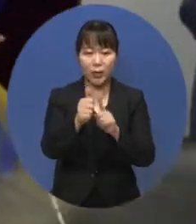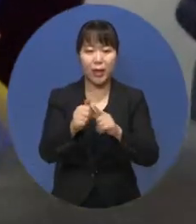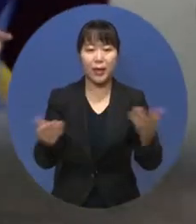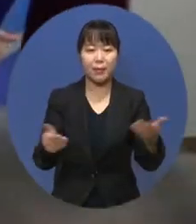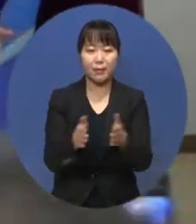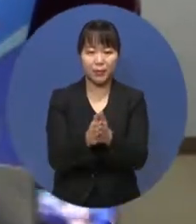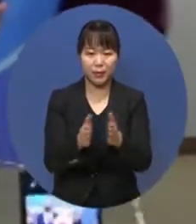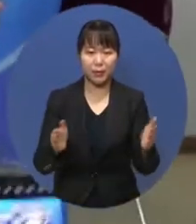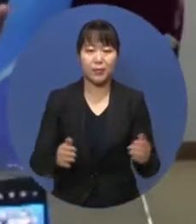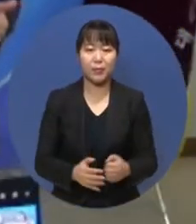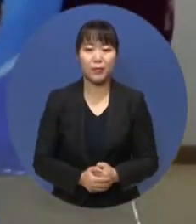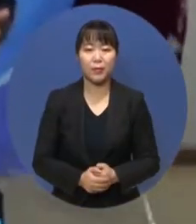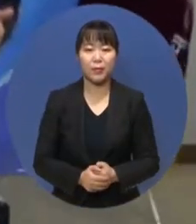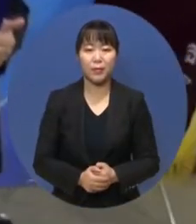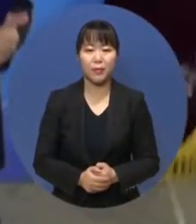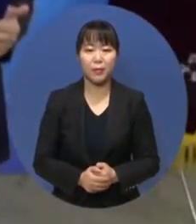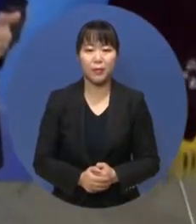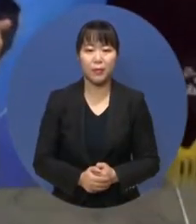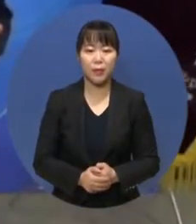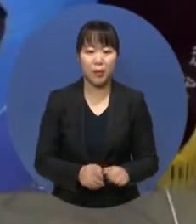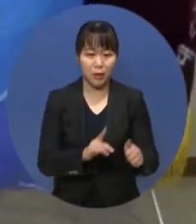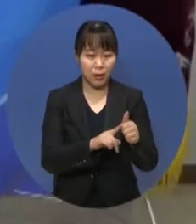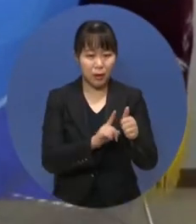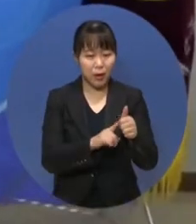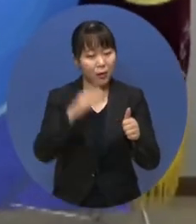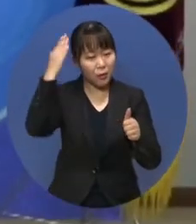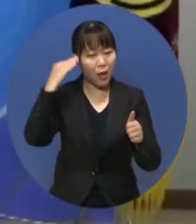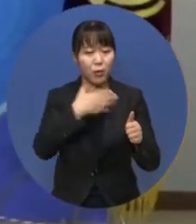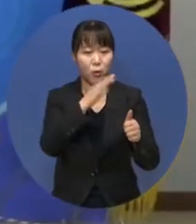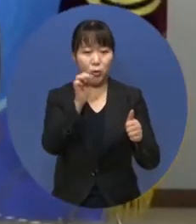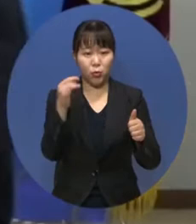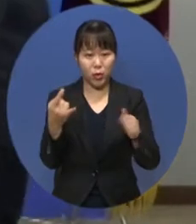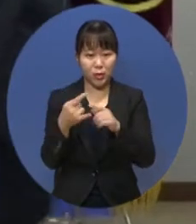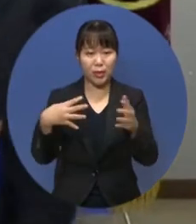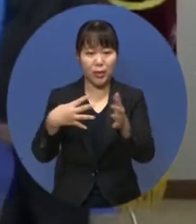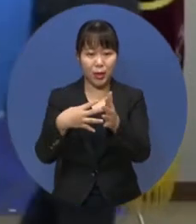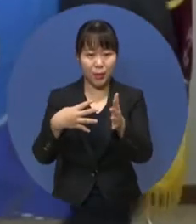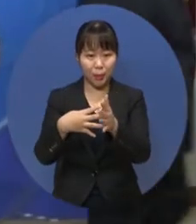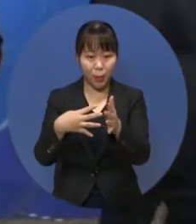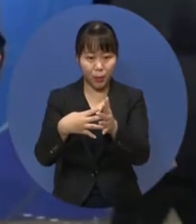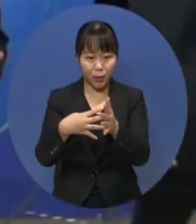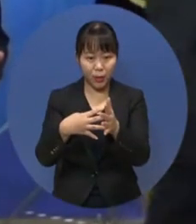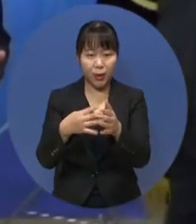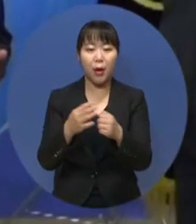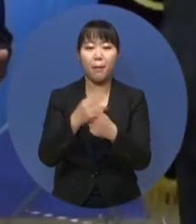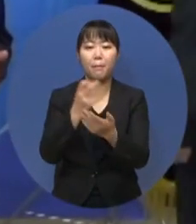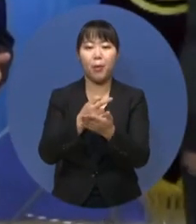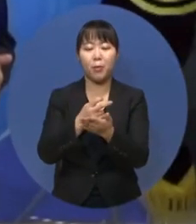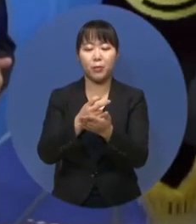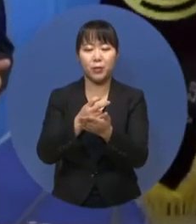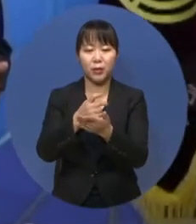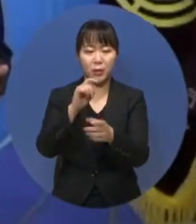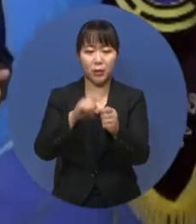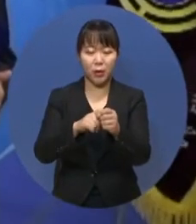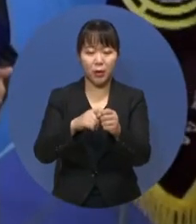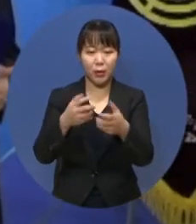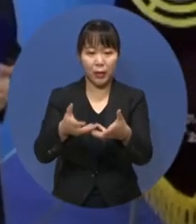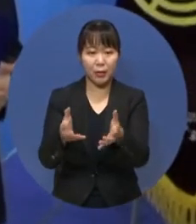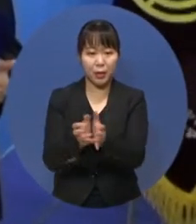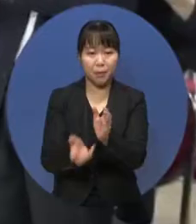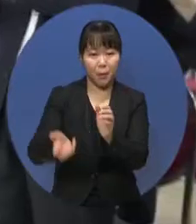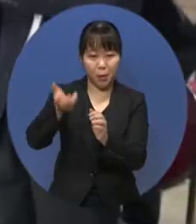들어갔습니다 김 회장은 대한 봐야 사다 법인에서 법정 단짝 승격시키는 데